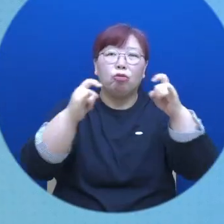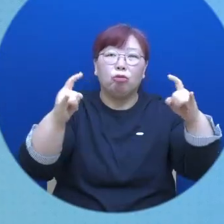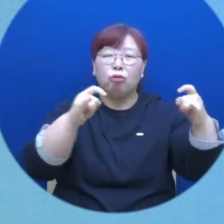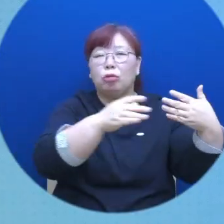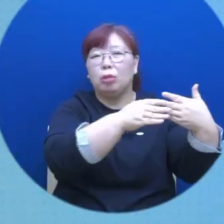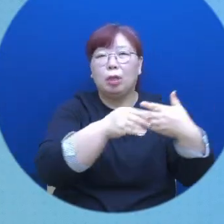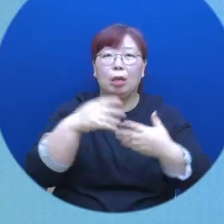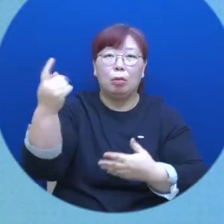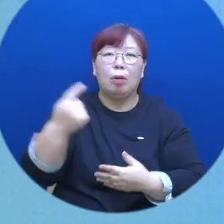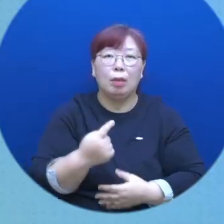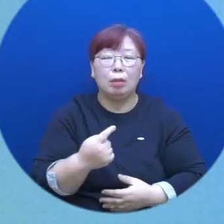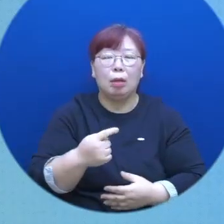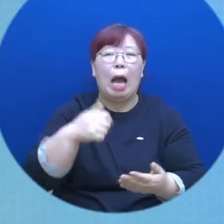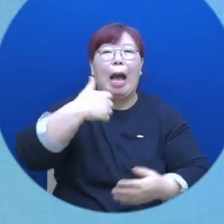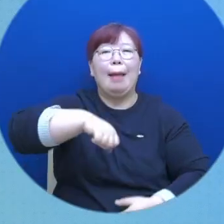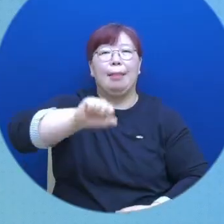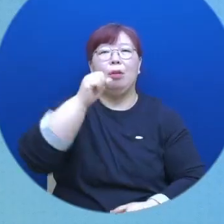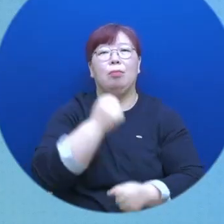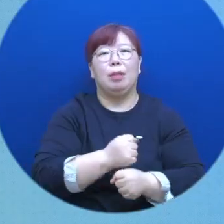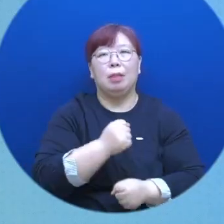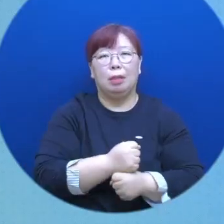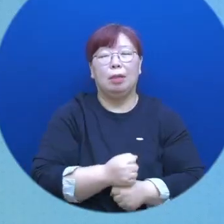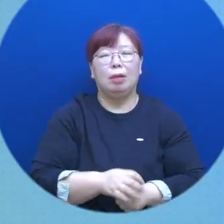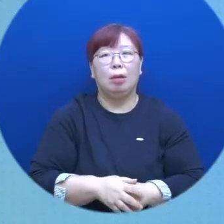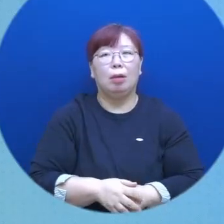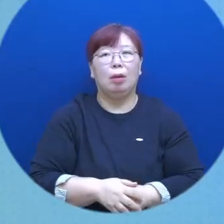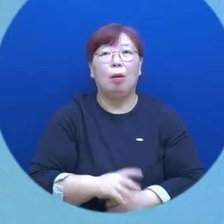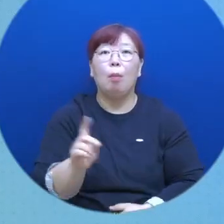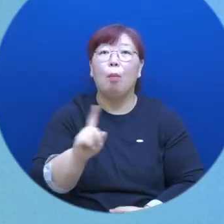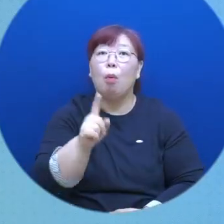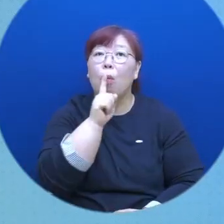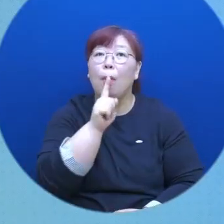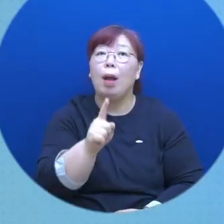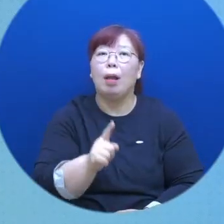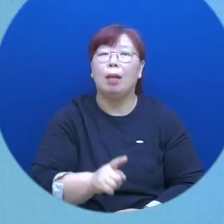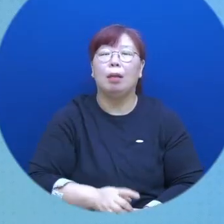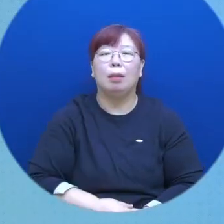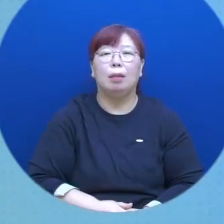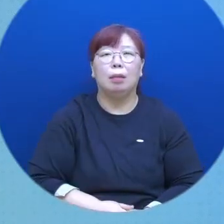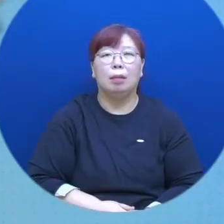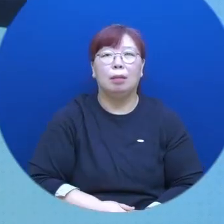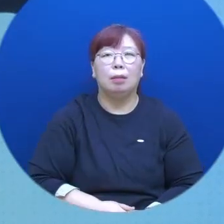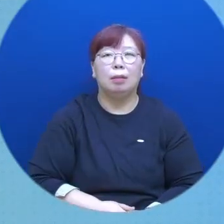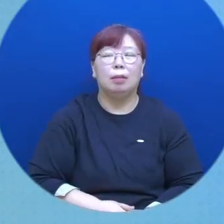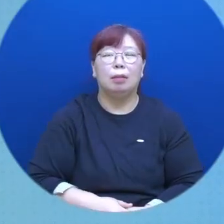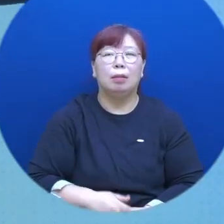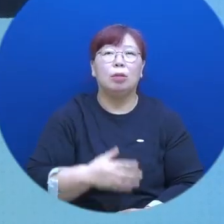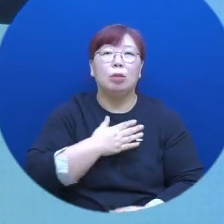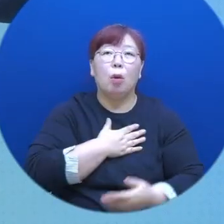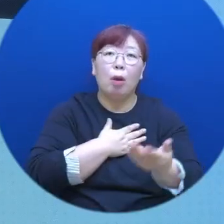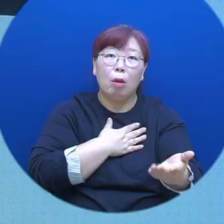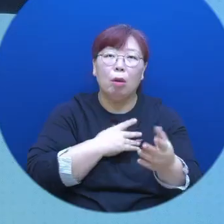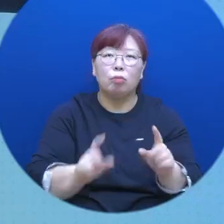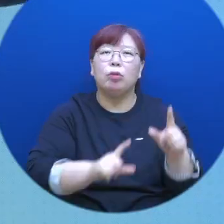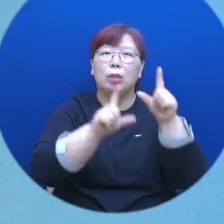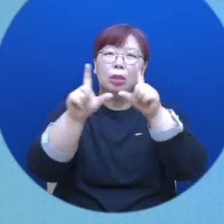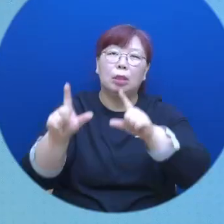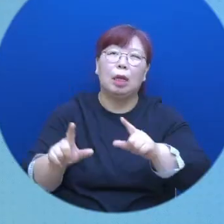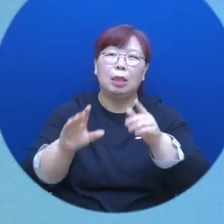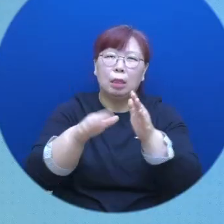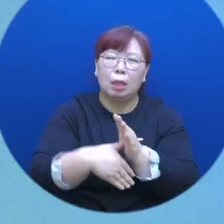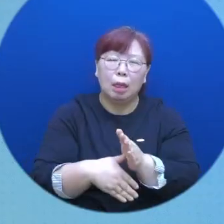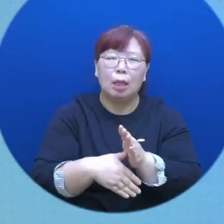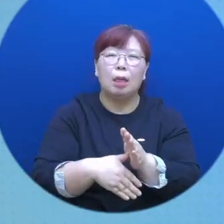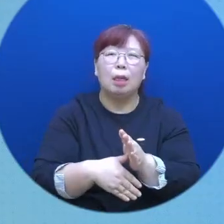아들로 삼고 있는 걸 보게 되지 않습니까? 뭘 우리에게 말씀하고 있을까요? 여러분, 저와 여러분의 인생 살 때에